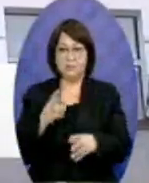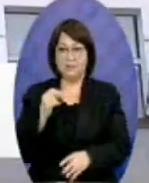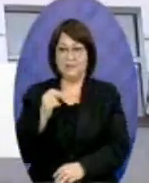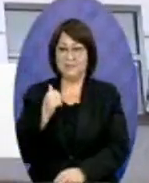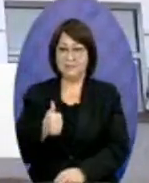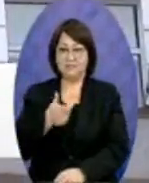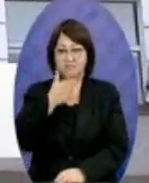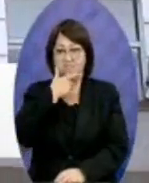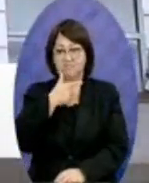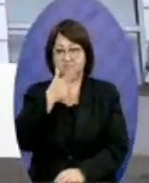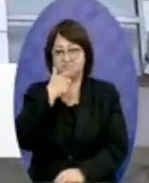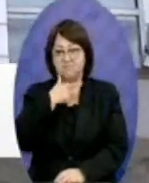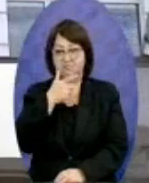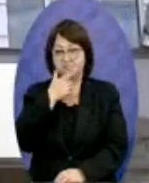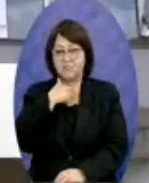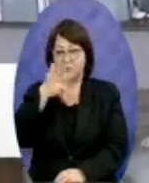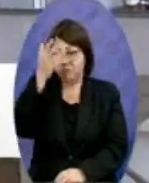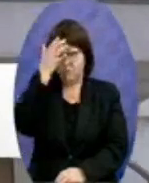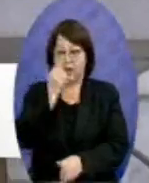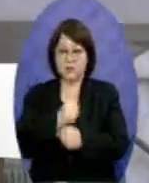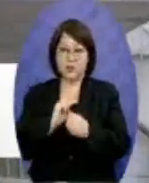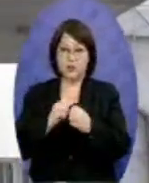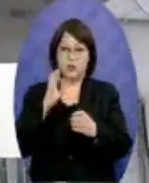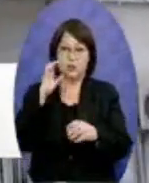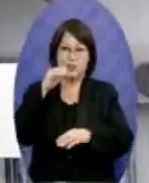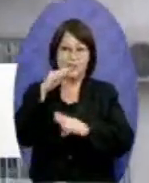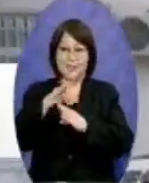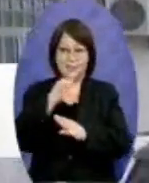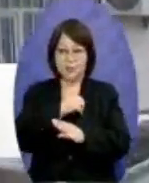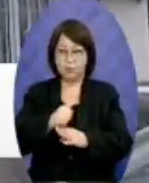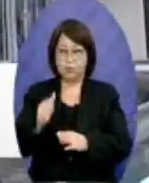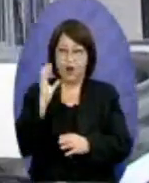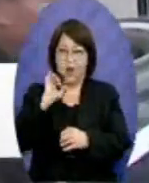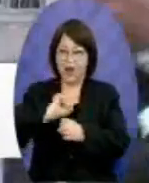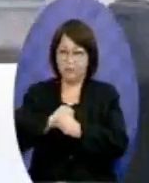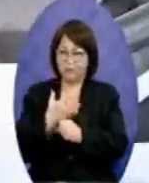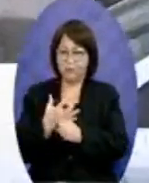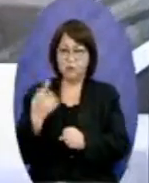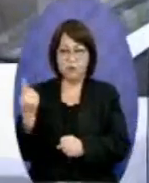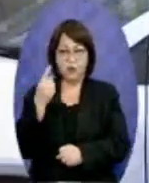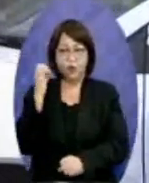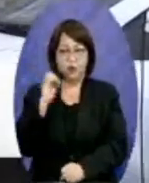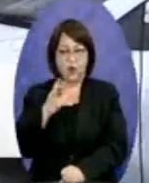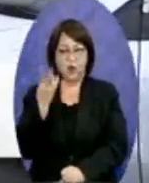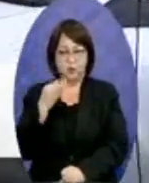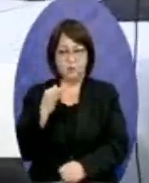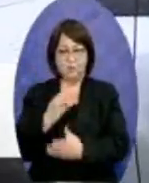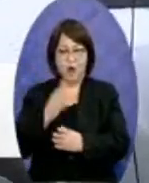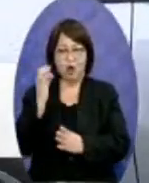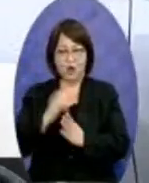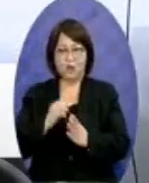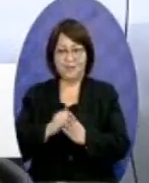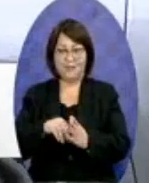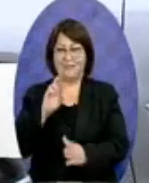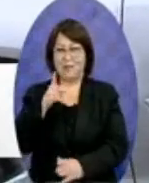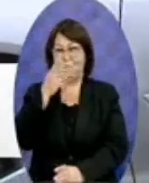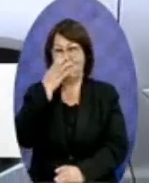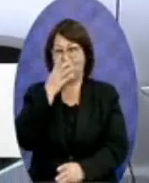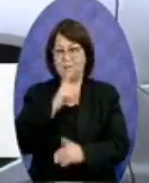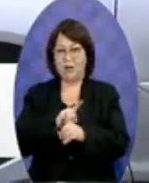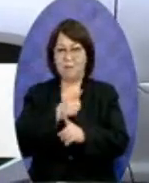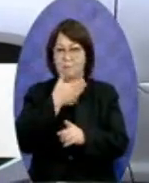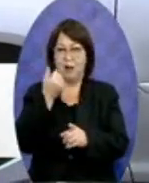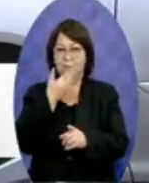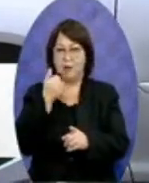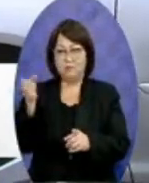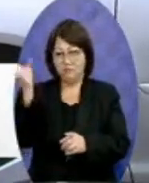бага гэж үздэг юм байна. Төрийн алба тогтвортой хариуцлагатай ёс зүйтэй байх хэрэгтэй гэж ярьдагч тунхаг лоозингийн чанартай үгийг олон жил хэллээ. Бодит